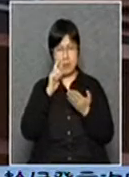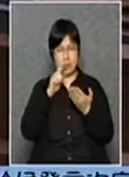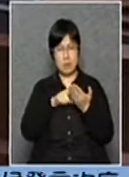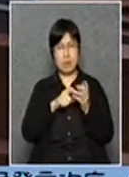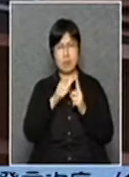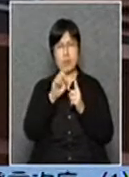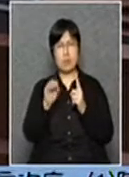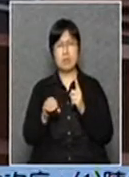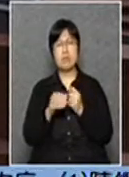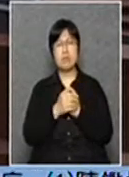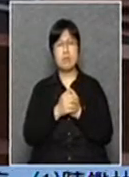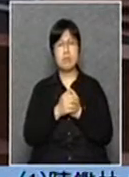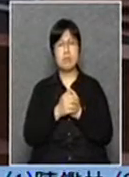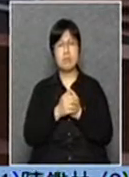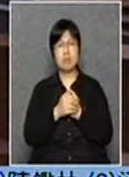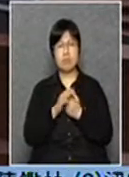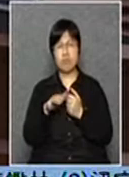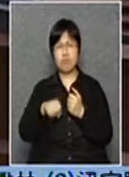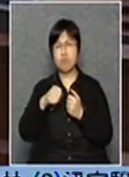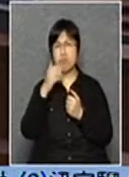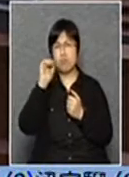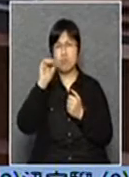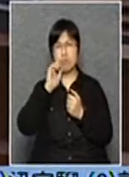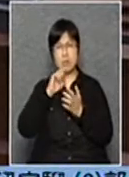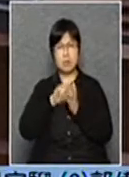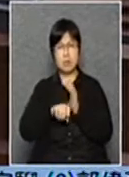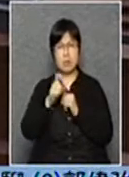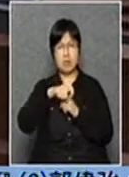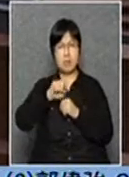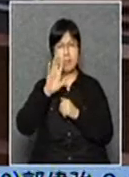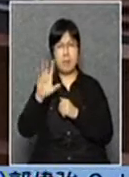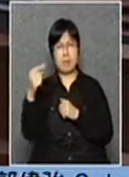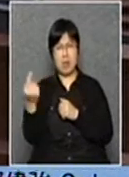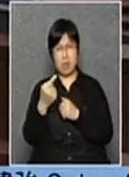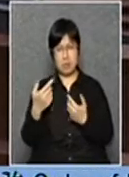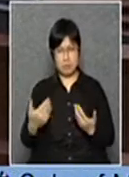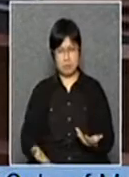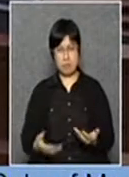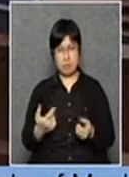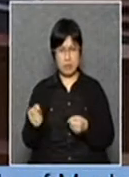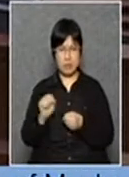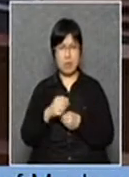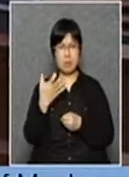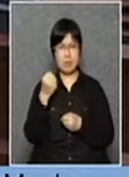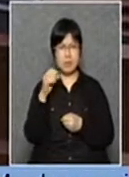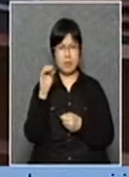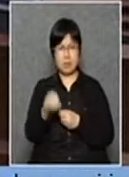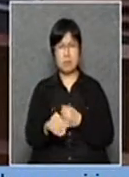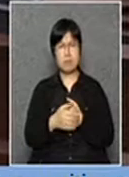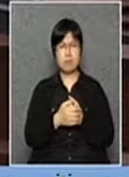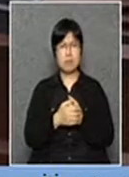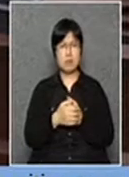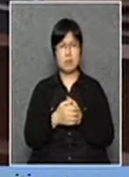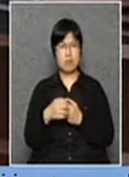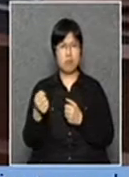19億，咁啊可用嘅錢咧就話得翻9500萬，咁啊而家今年我哋又要加翻50億落去啦。咁啊再培